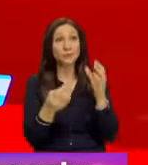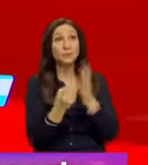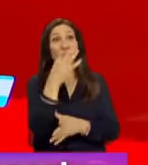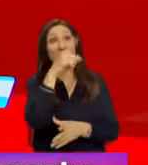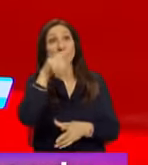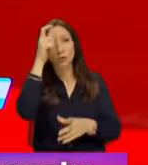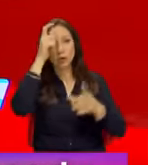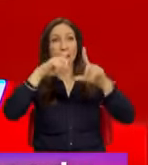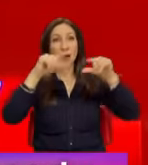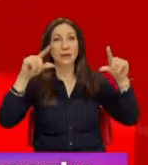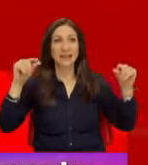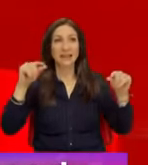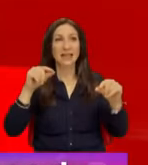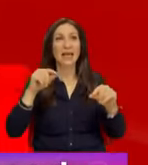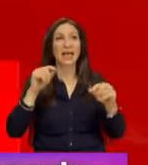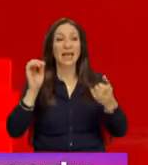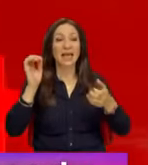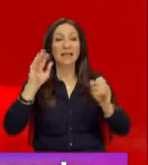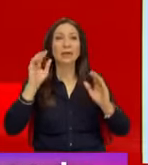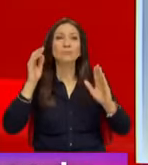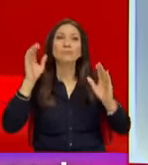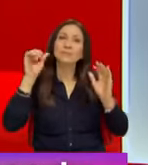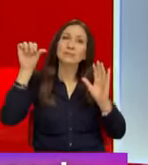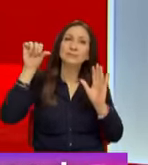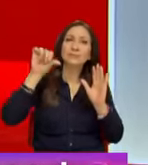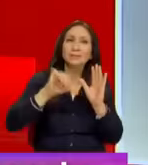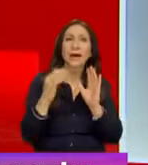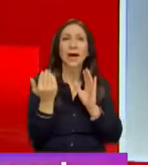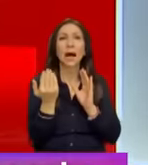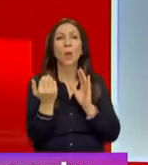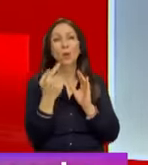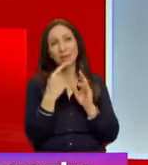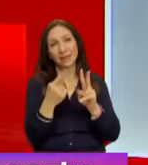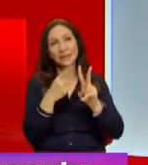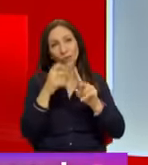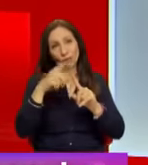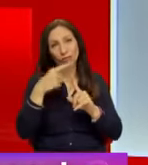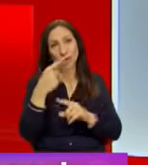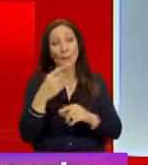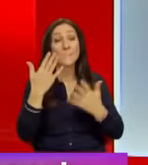çıkan Türkiye haritasını irtifa kaybı olarak nitelendirdi. Onun da notunu paylaşalım.